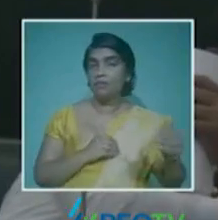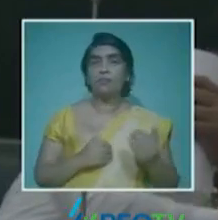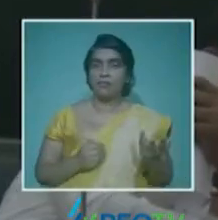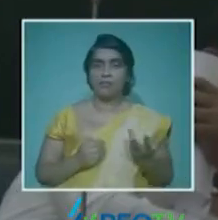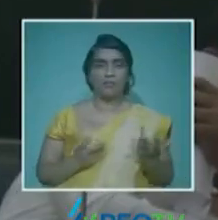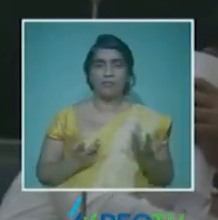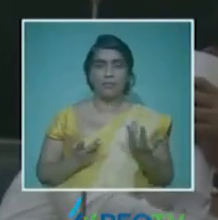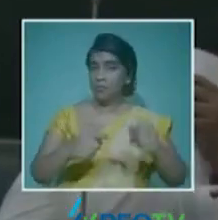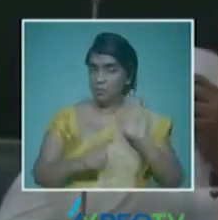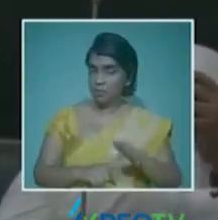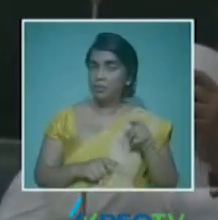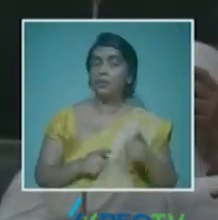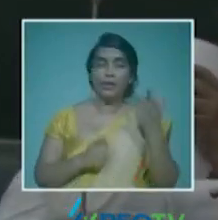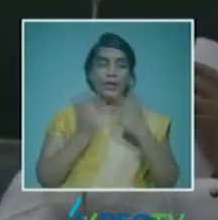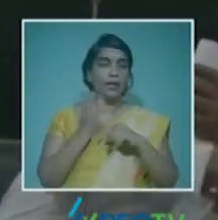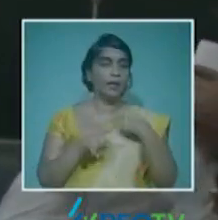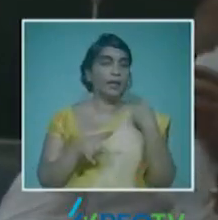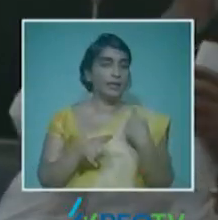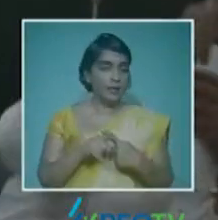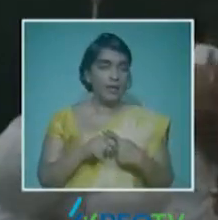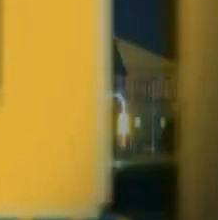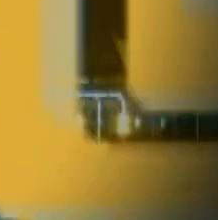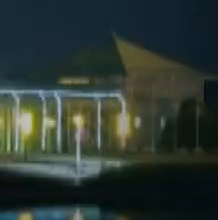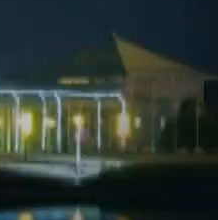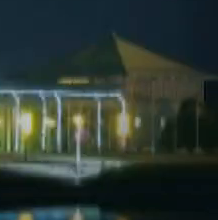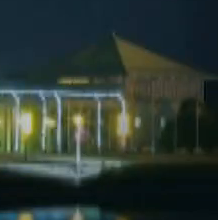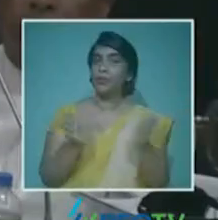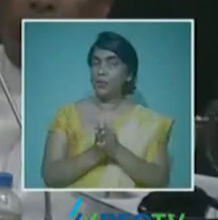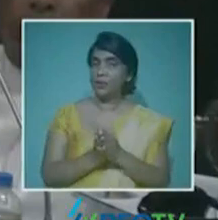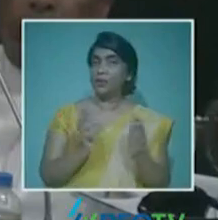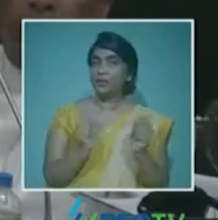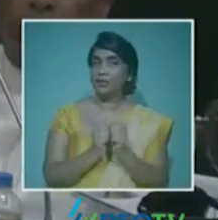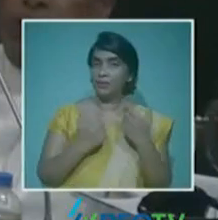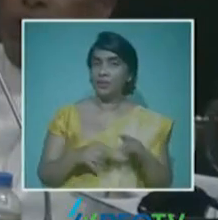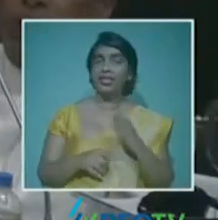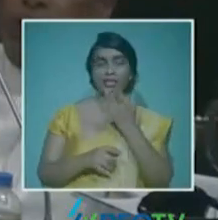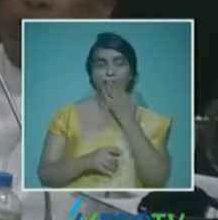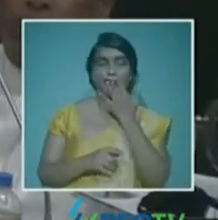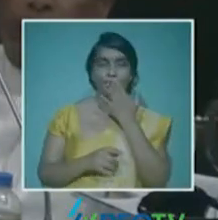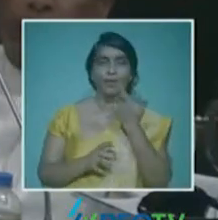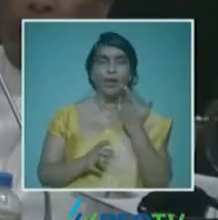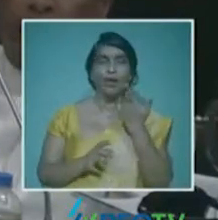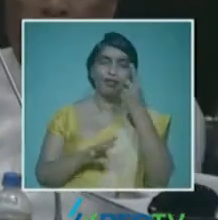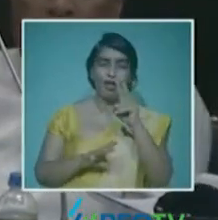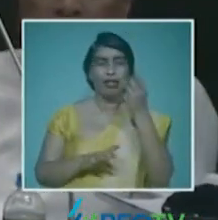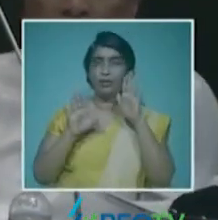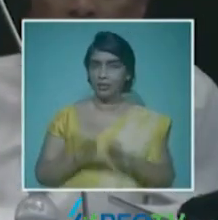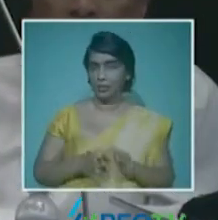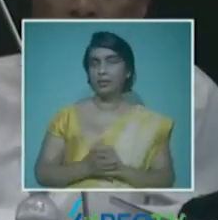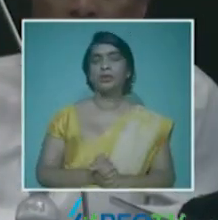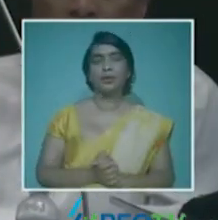කමක නොමැති බවත් මේ බදු නියෝජනා කර තිබෙනවා සාමාන්‍ය ඉස්කෝලේ අපි අවුරුදු 12 13ක් ඉන්නවනේ